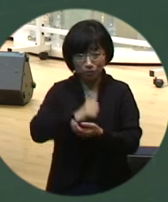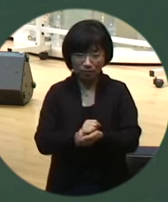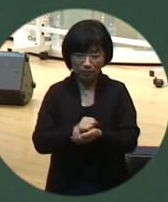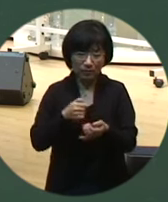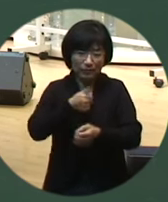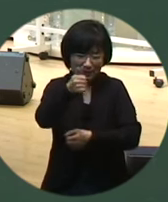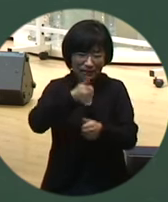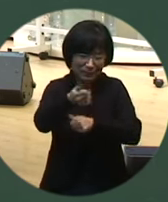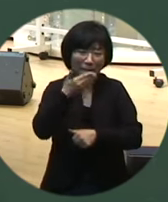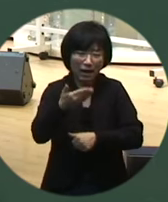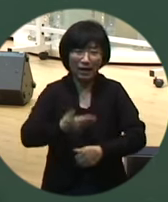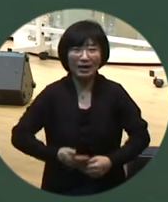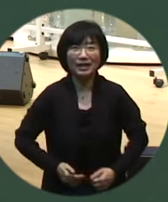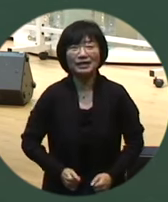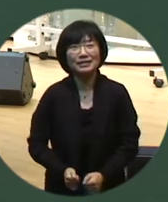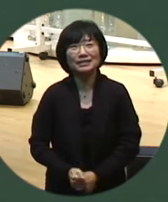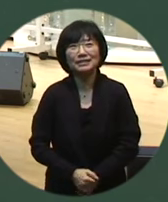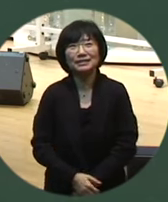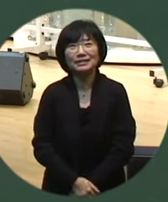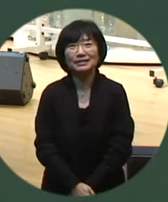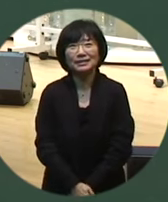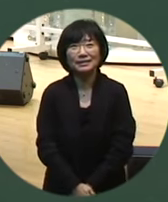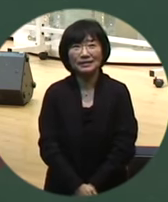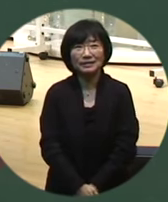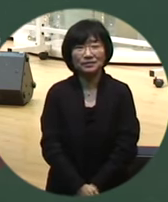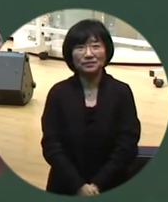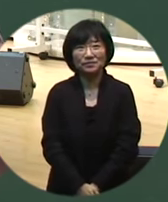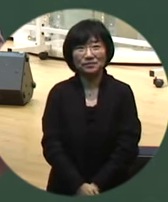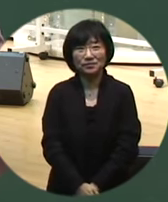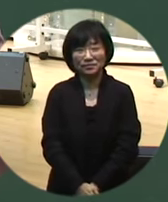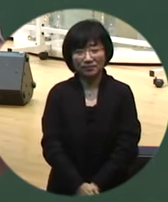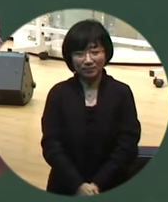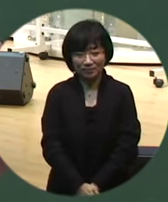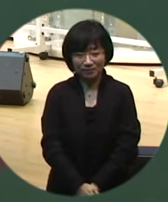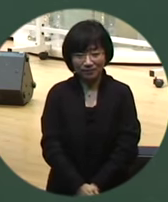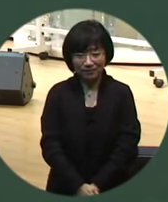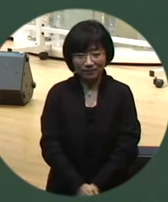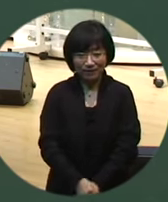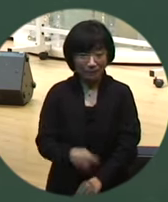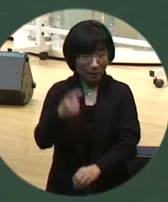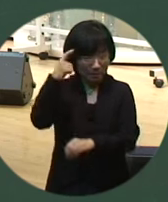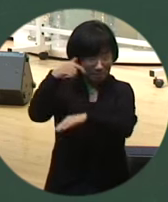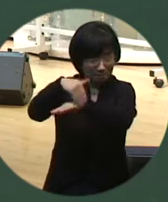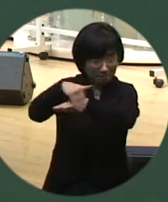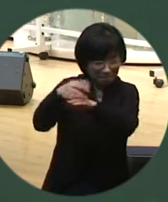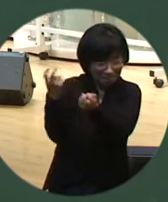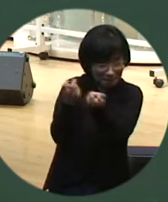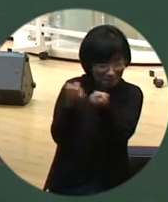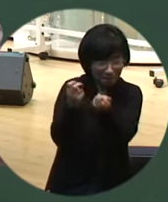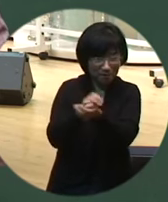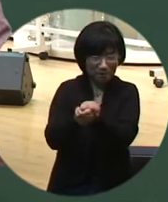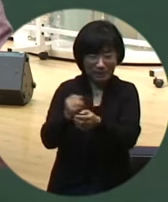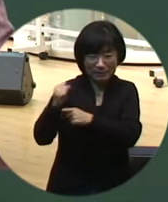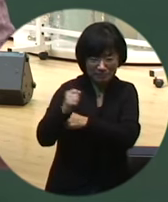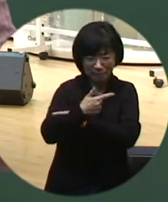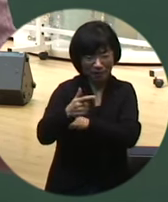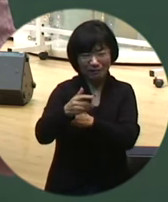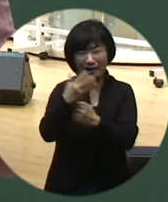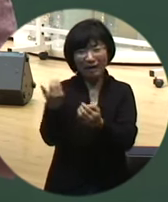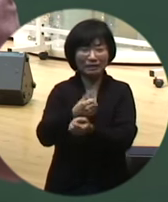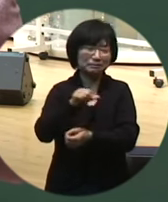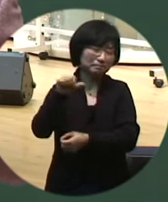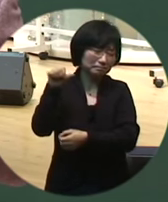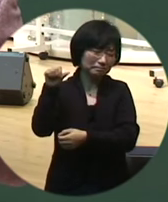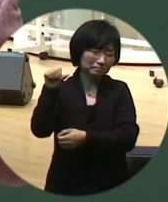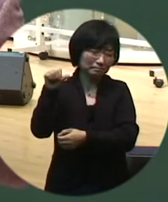the strategy, and the mentality, why would we lose? 세 가지 다 지고 있었던 거예요. But we lost in all three aspects, and that's why we lost the game. 골만 먼저 두